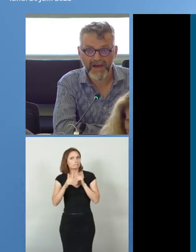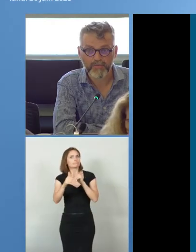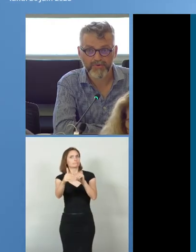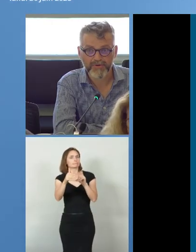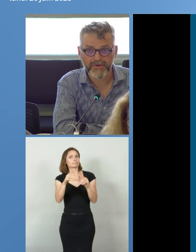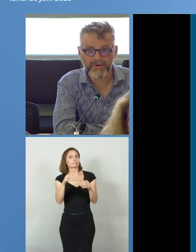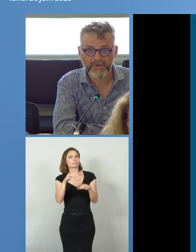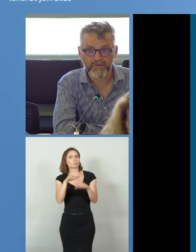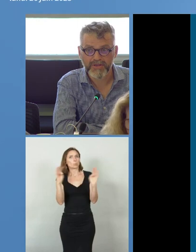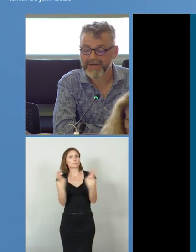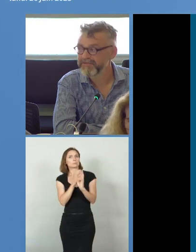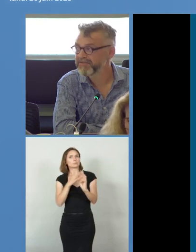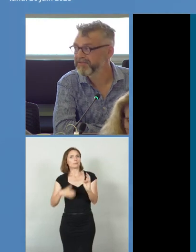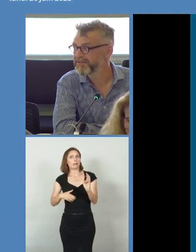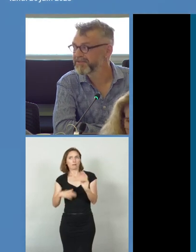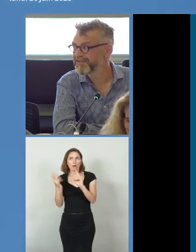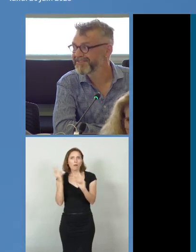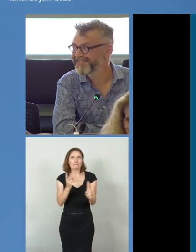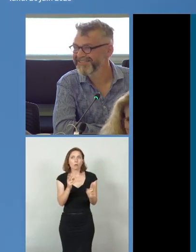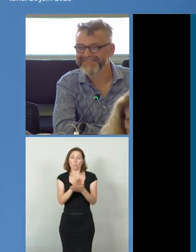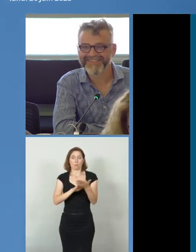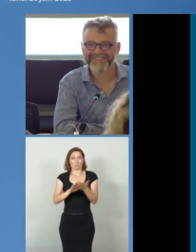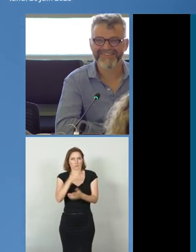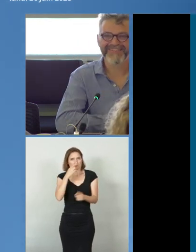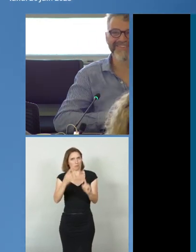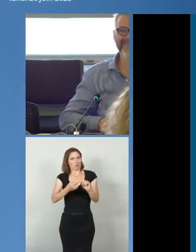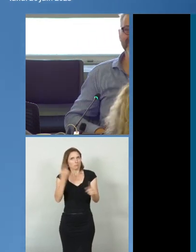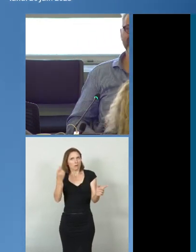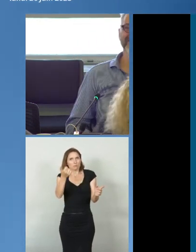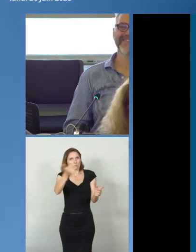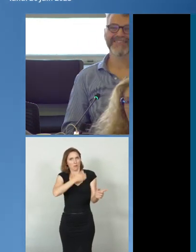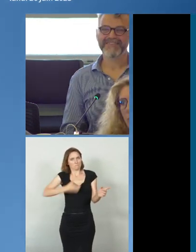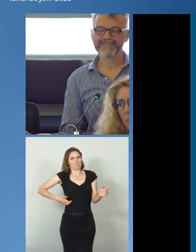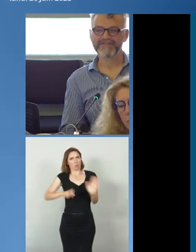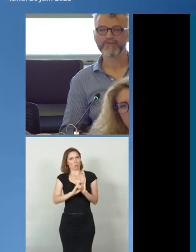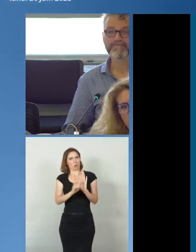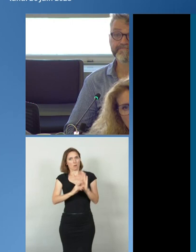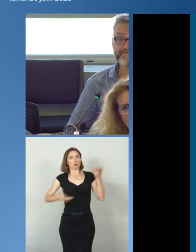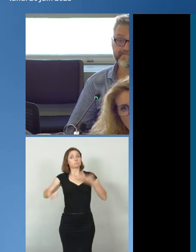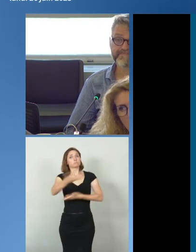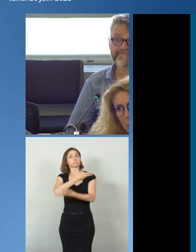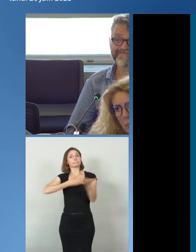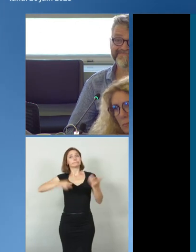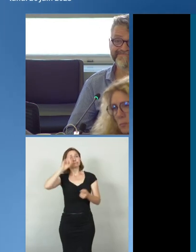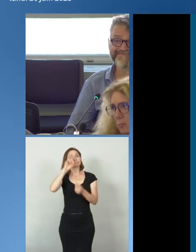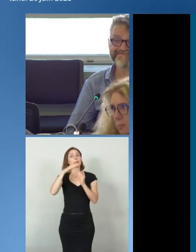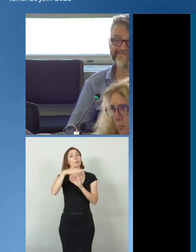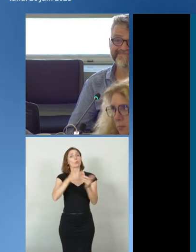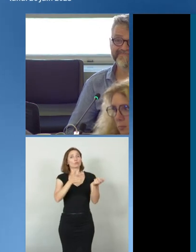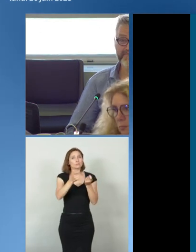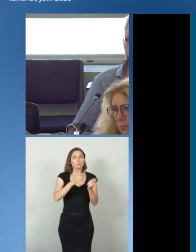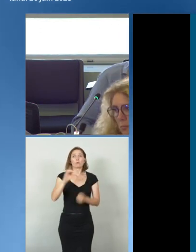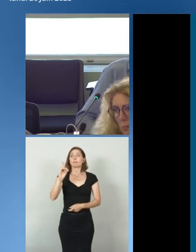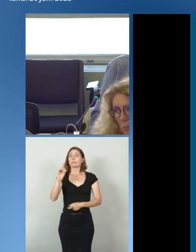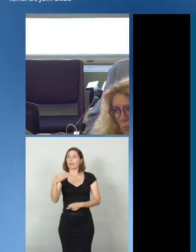il arrive non mais excusez-moi c'est hyper important enfin il démerde de Grenoble on parle des comptes de gestion de DM d'un projet international